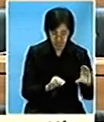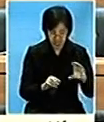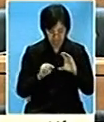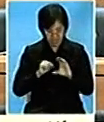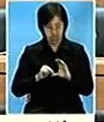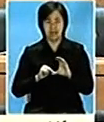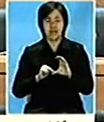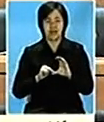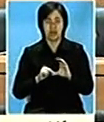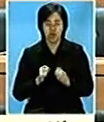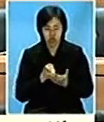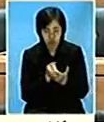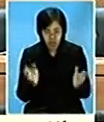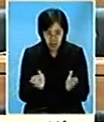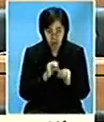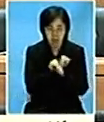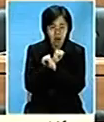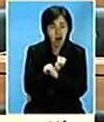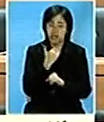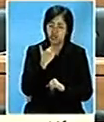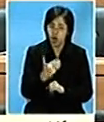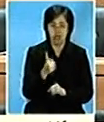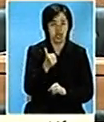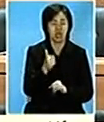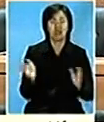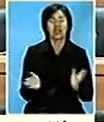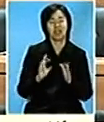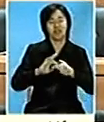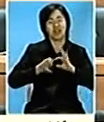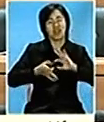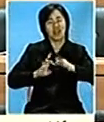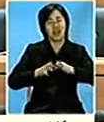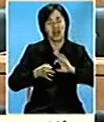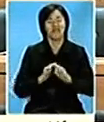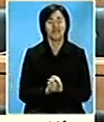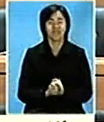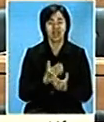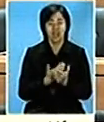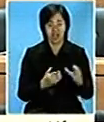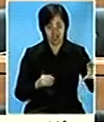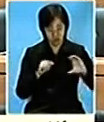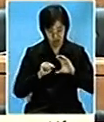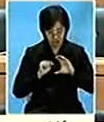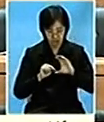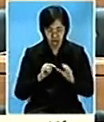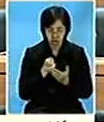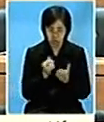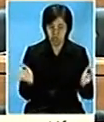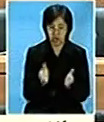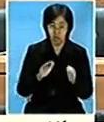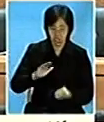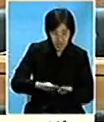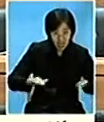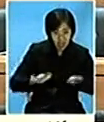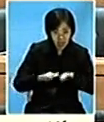การป้องกันระยะยาวผมว่าท่านใช้อย่างคุ้มค่าท่านเอาเงินตรงนี้ส่งเสริมตั้งแต่เล็กนะครับตั้งแต่เด็